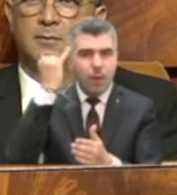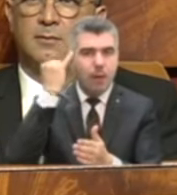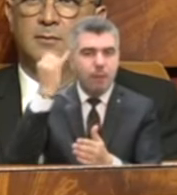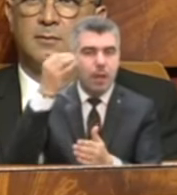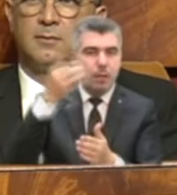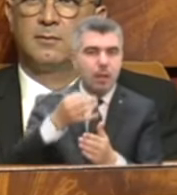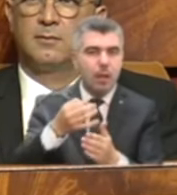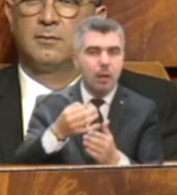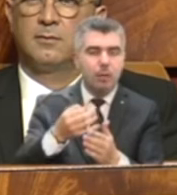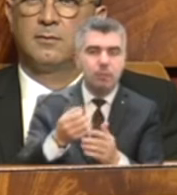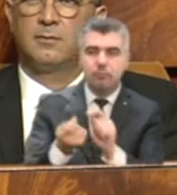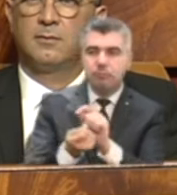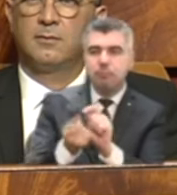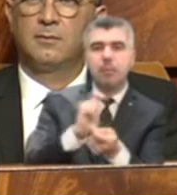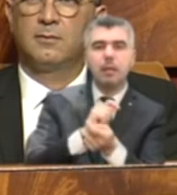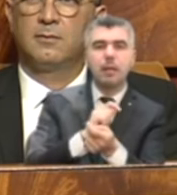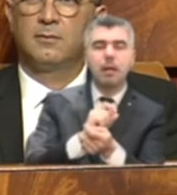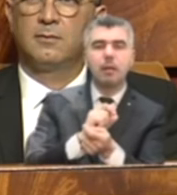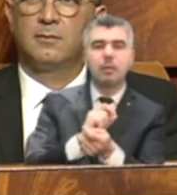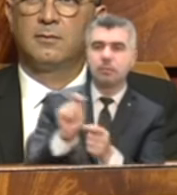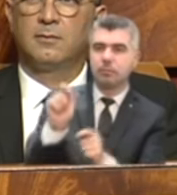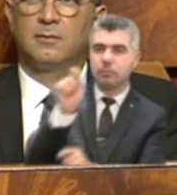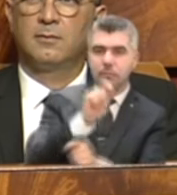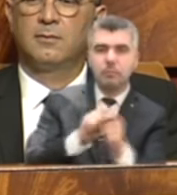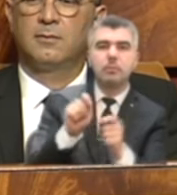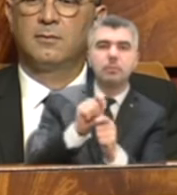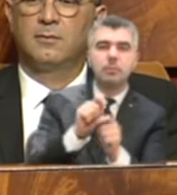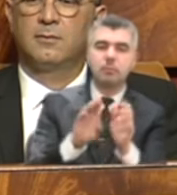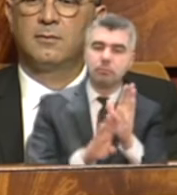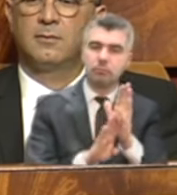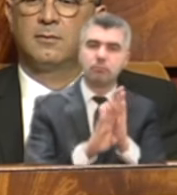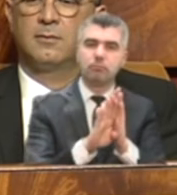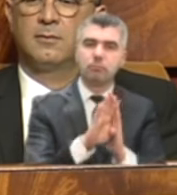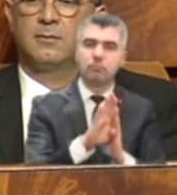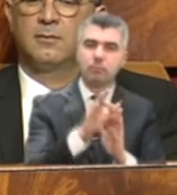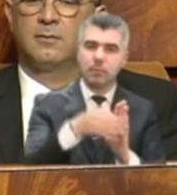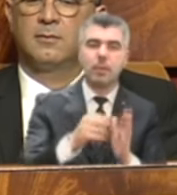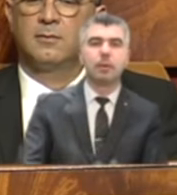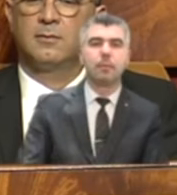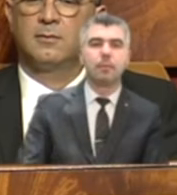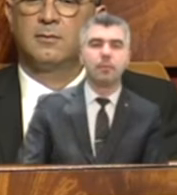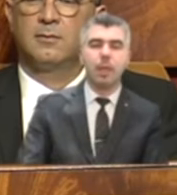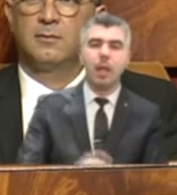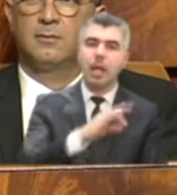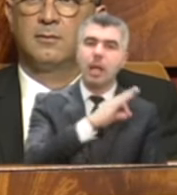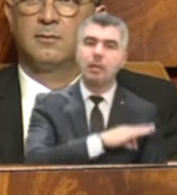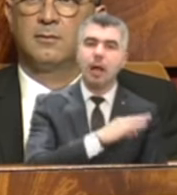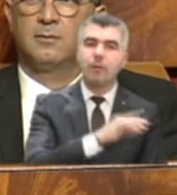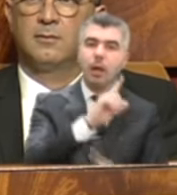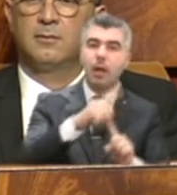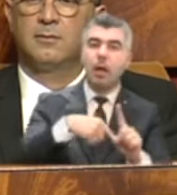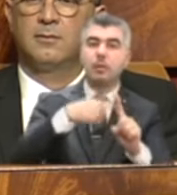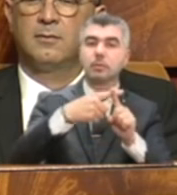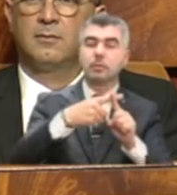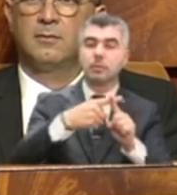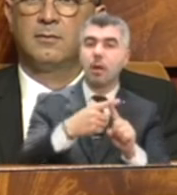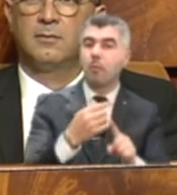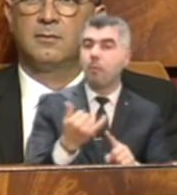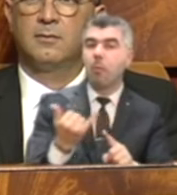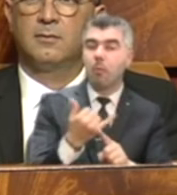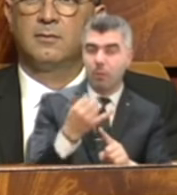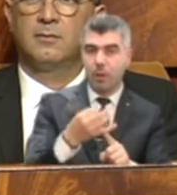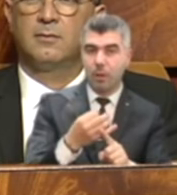قيمة تراثنا الثقافي وتساهم في نموه الذاتي، بالإضافة إلى القيمة المضافة التي يمكن